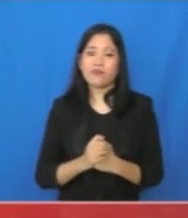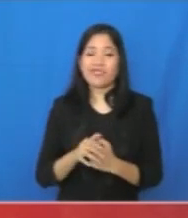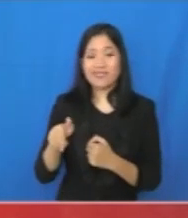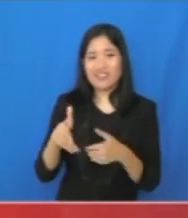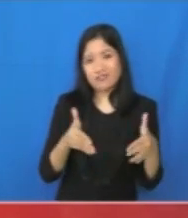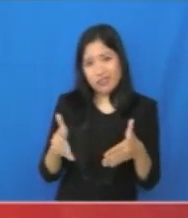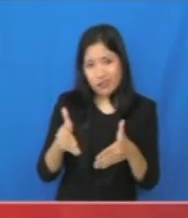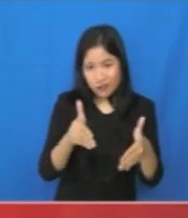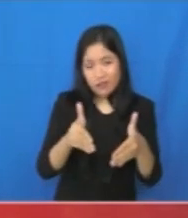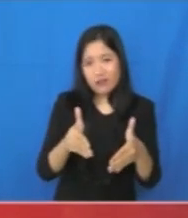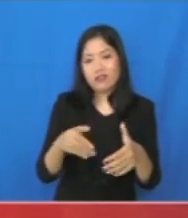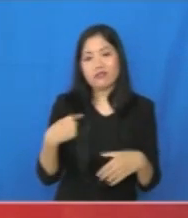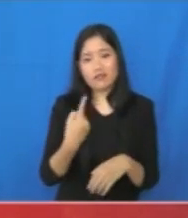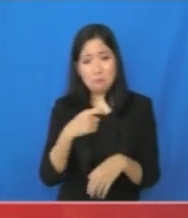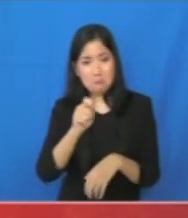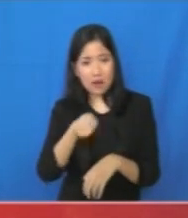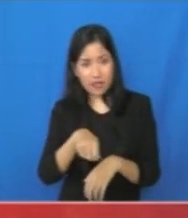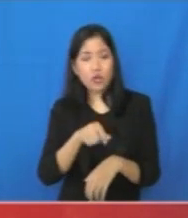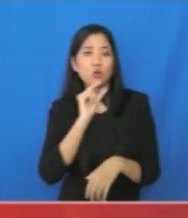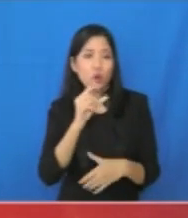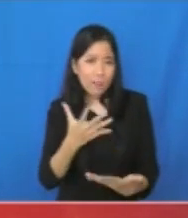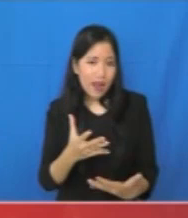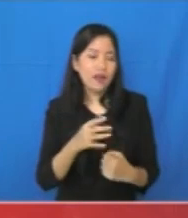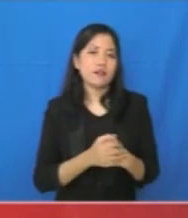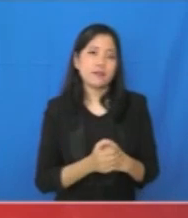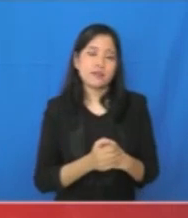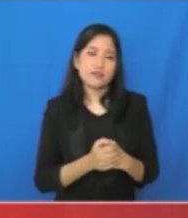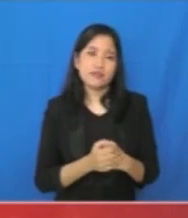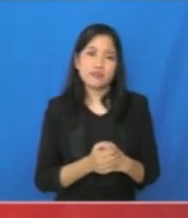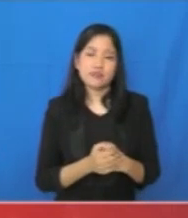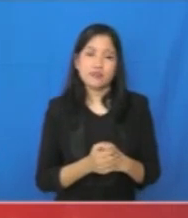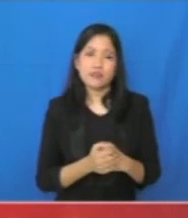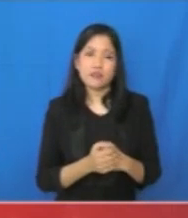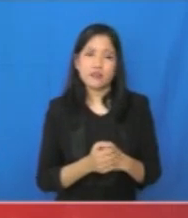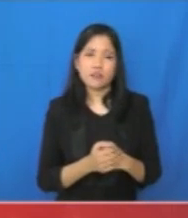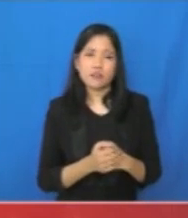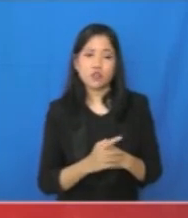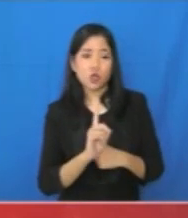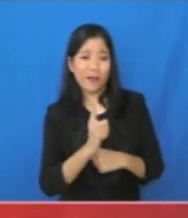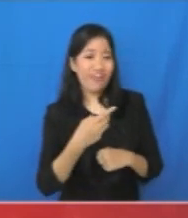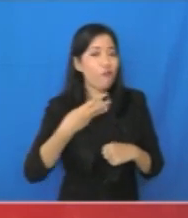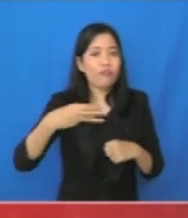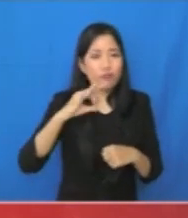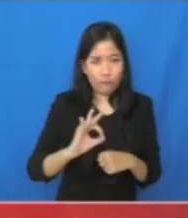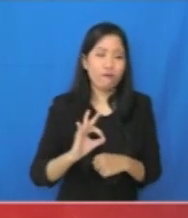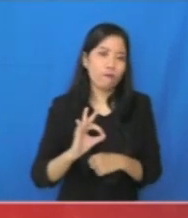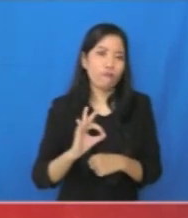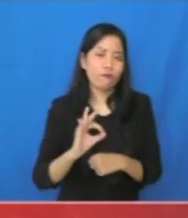lakukan dalam rangka untuk mengefektifkan mengefisienkan